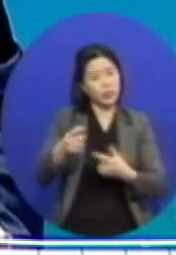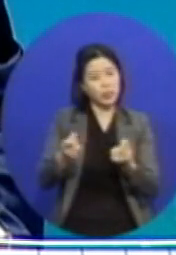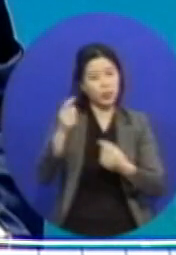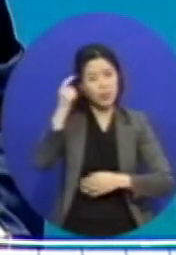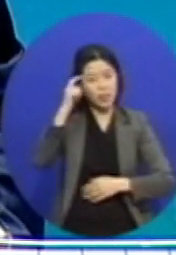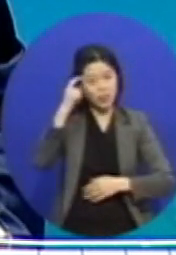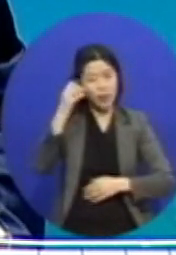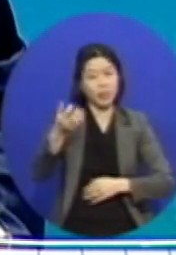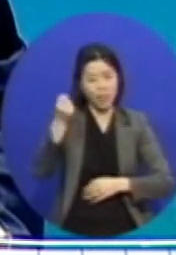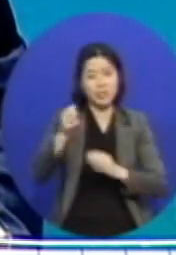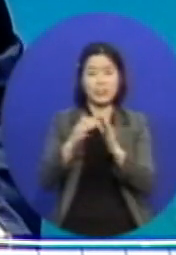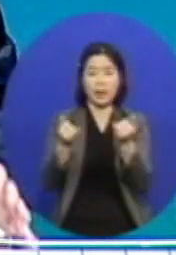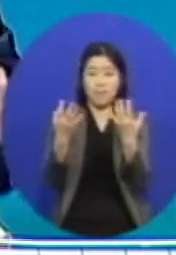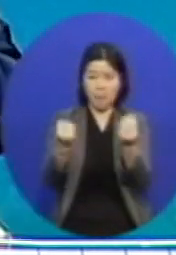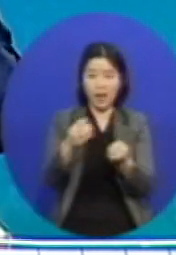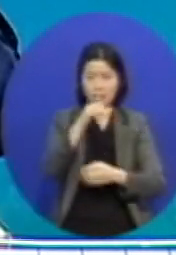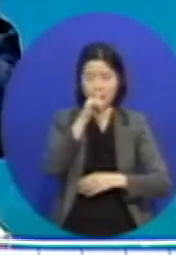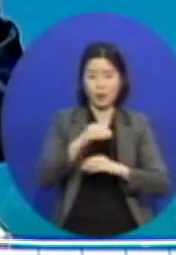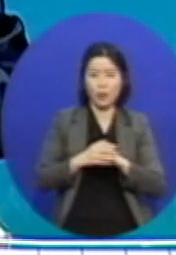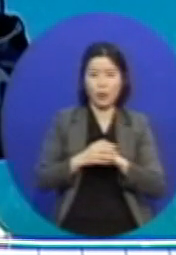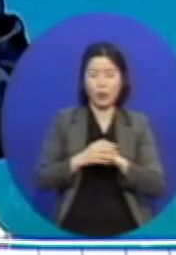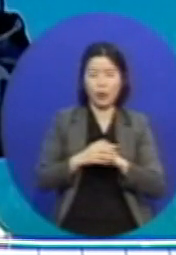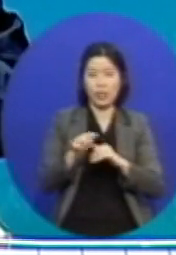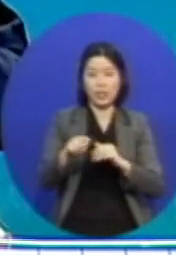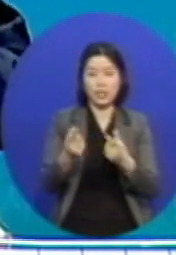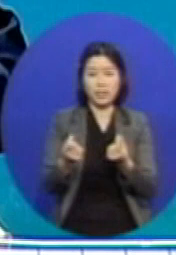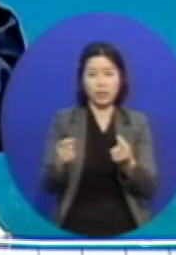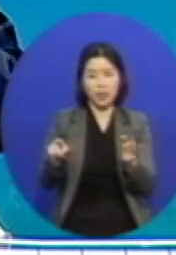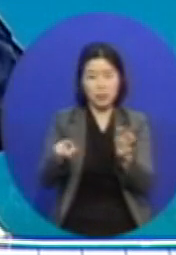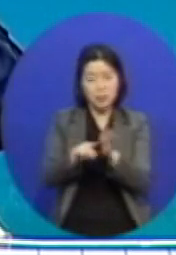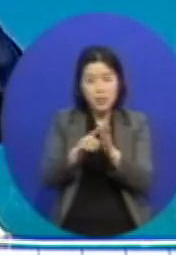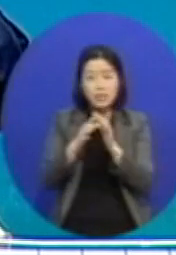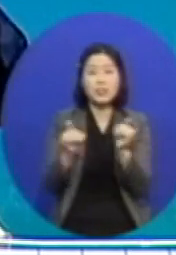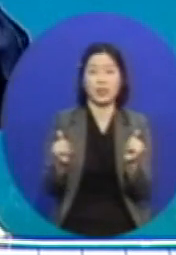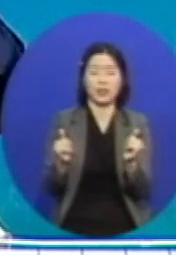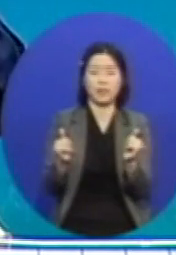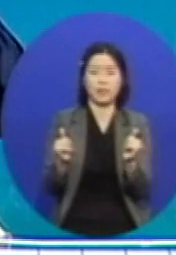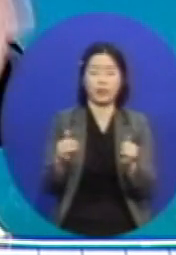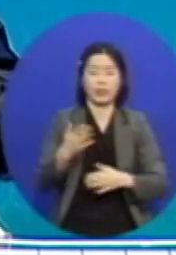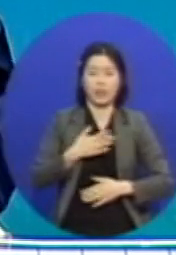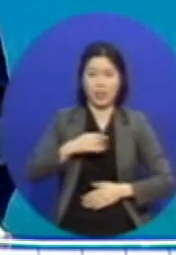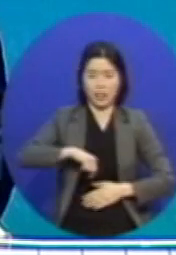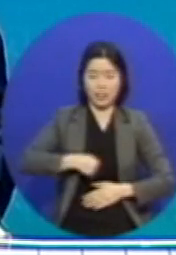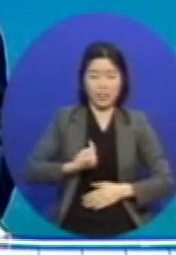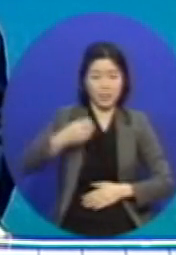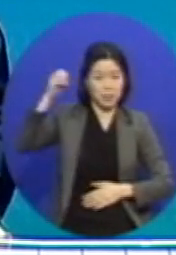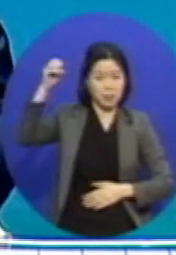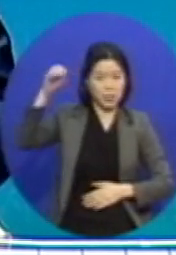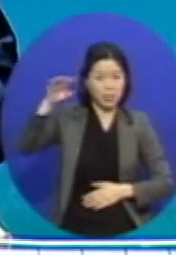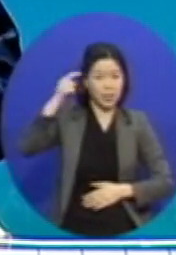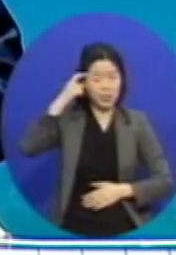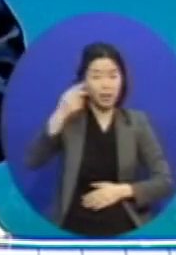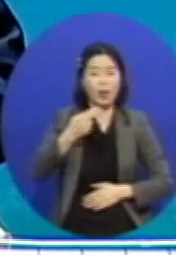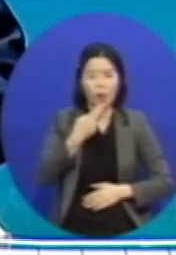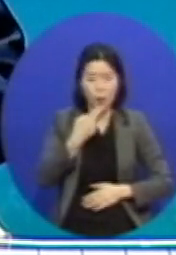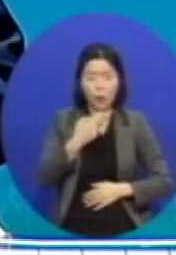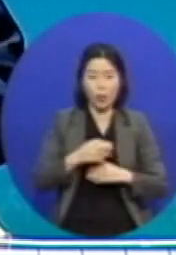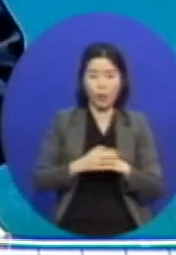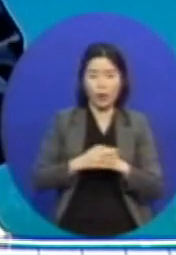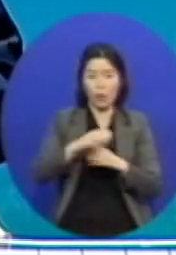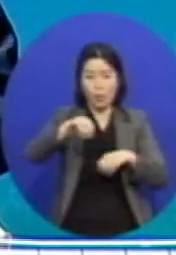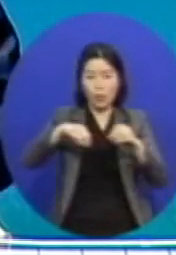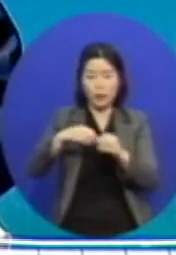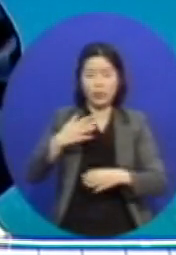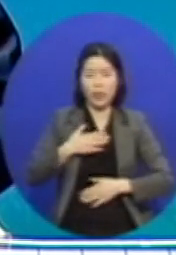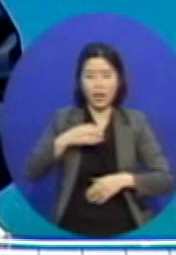있어요 그러니까 이렇게 믿어지는 분 나 자신이 빛이라고 전혀 생각이 안 들고 내가 오히려